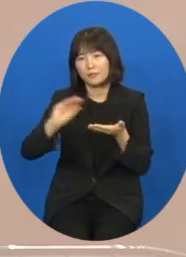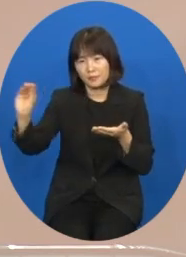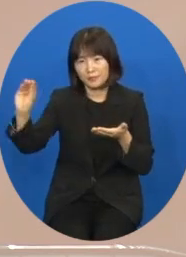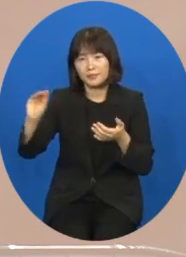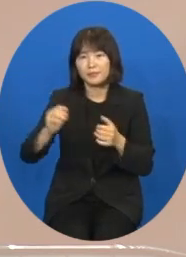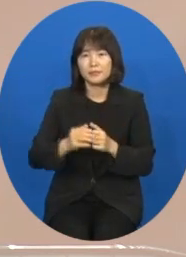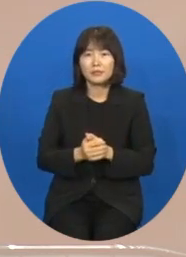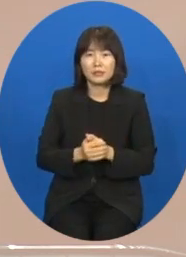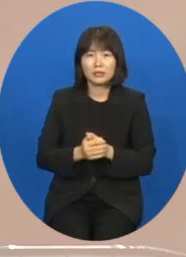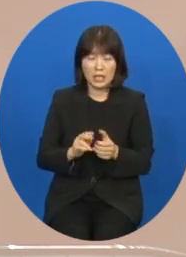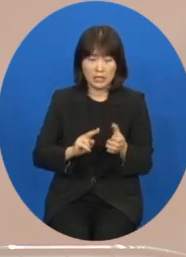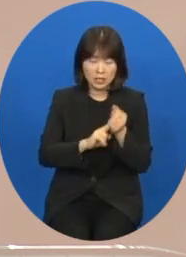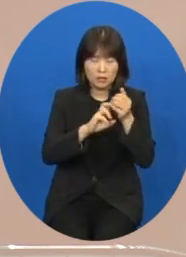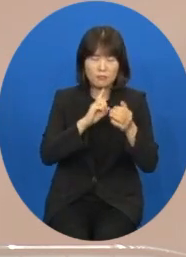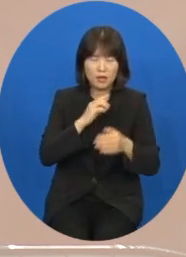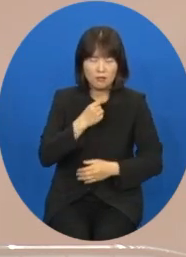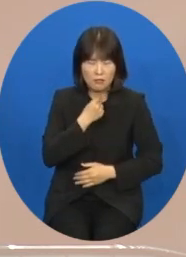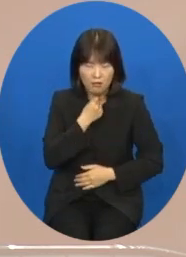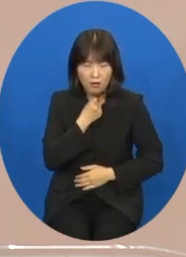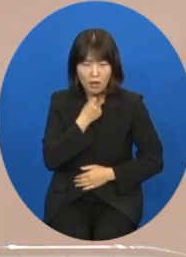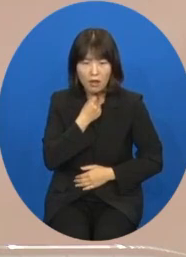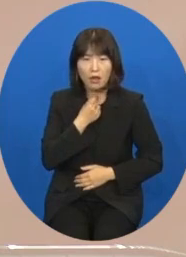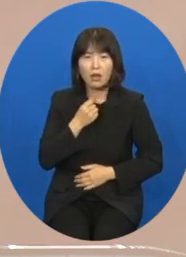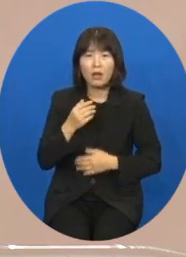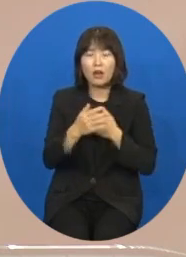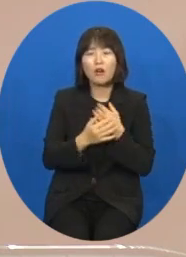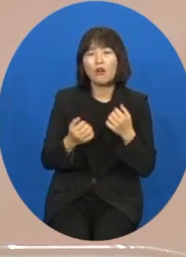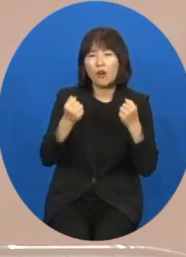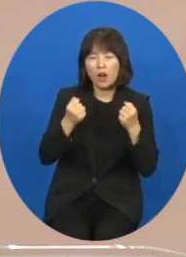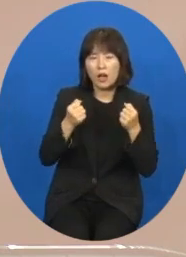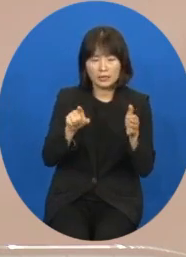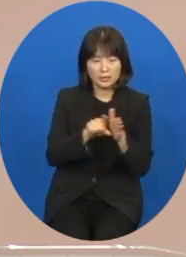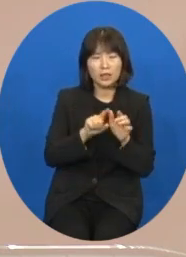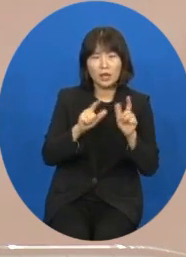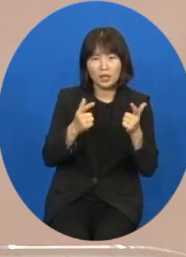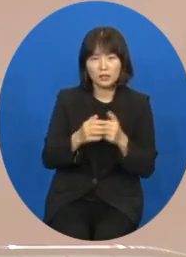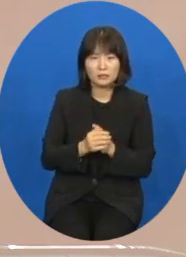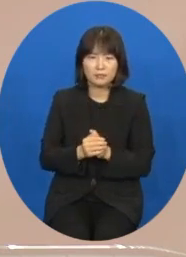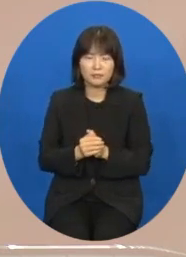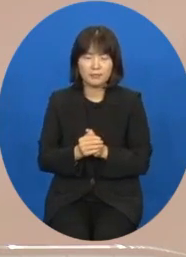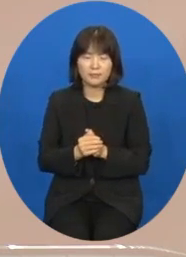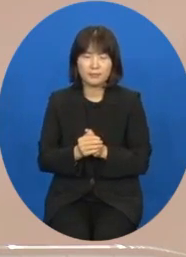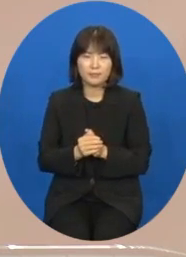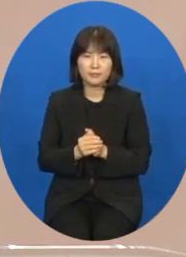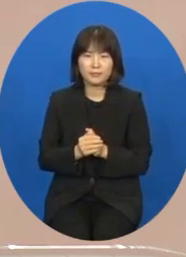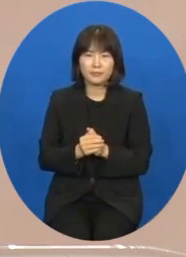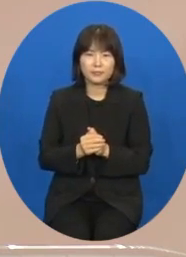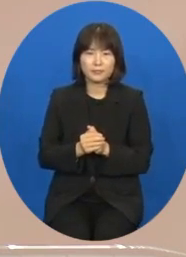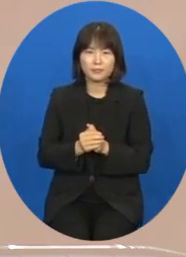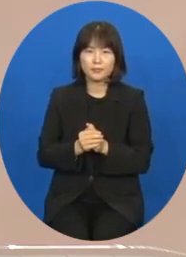것은 건강한 신앙이 아니고 미혹되기가 쉽습니다.